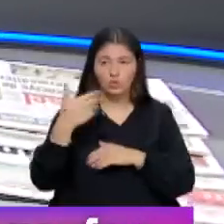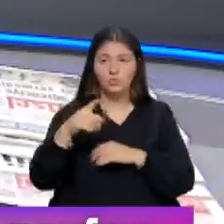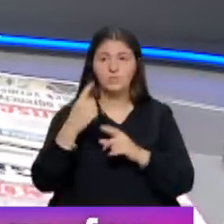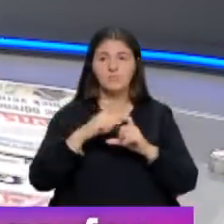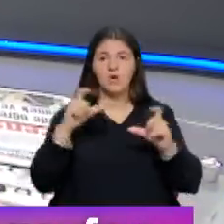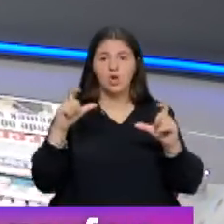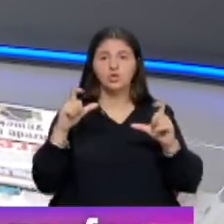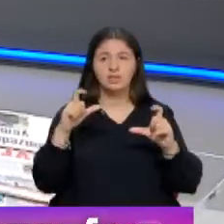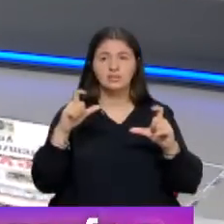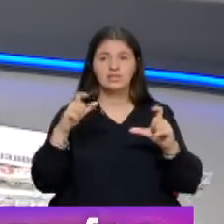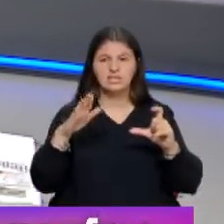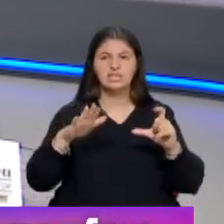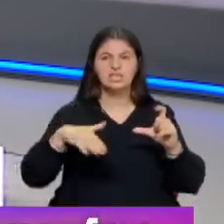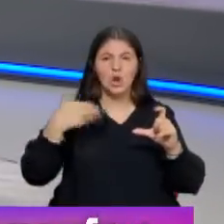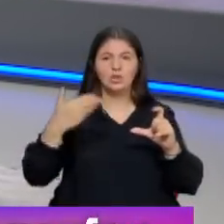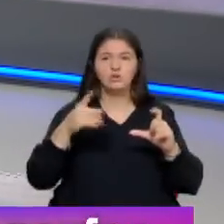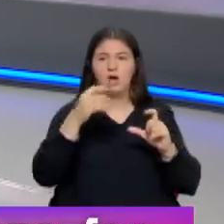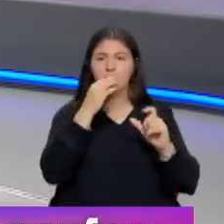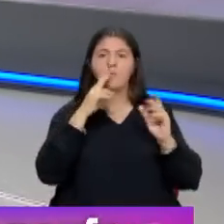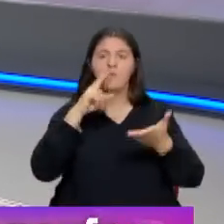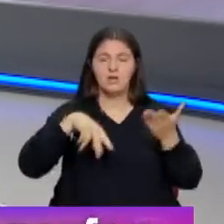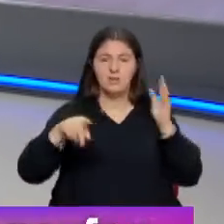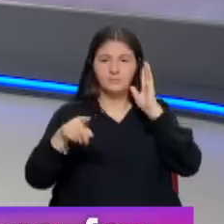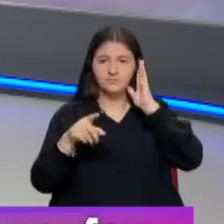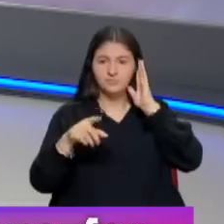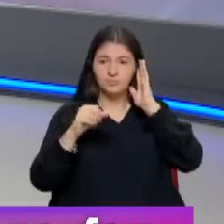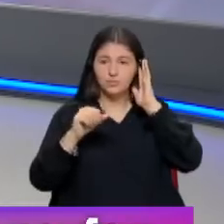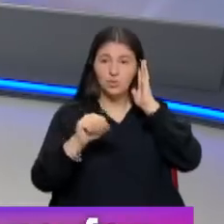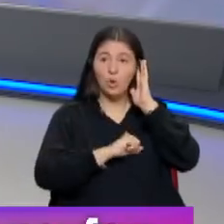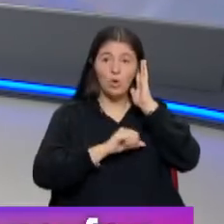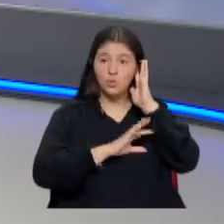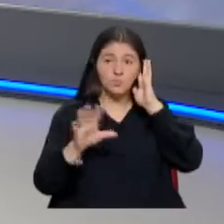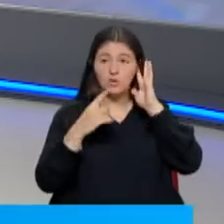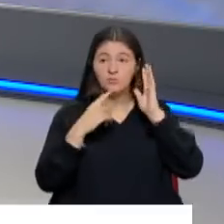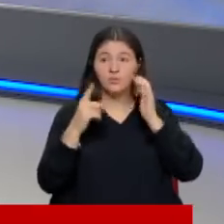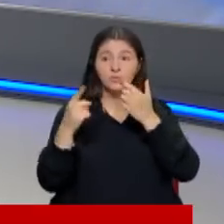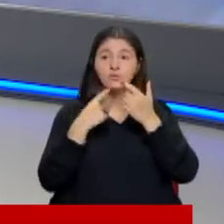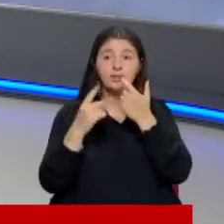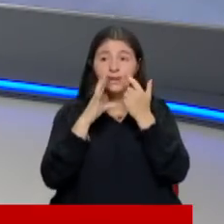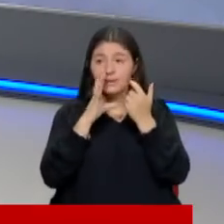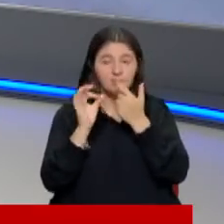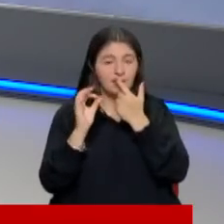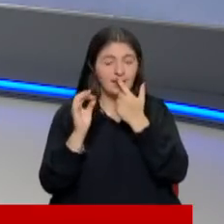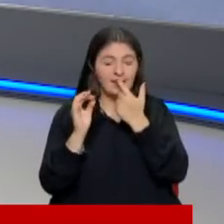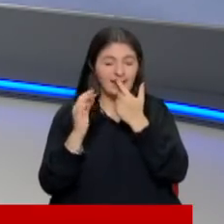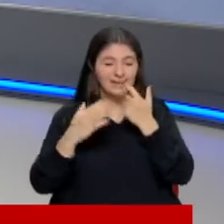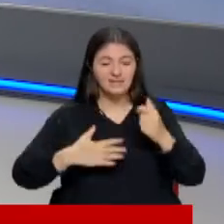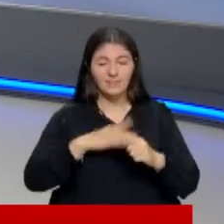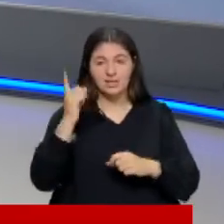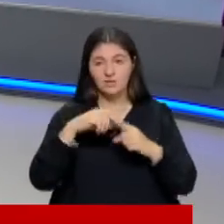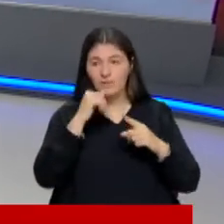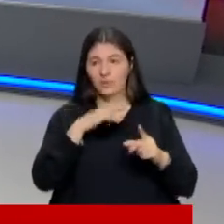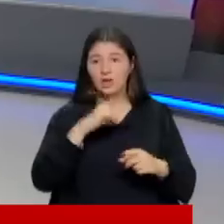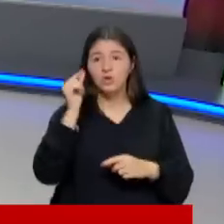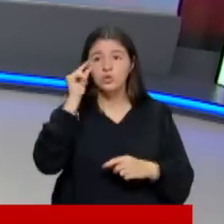Bu arada bir manşetin ardından şu haberi de okuyalım korkmuyorum diyor Bunu söyleyen kişi CHP lideri Kemal Kılıçdaroğlu